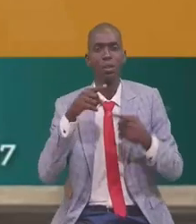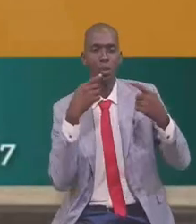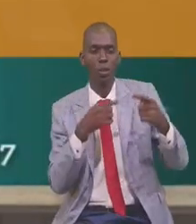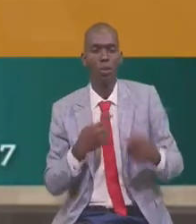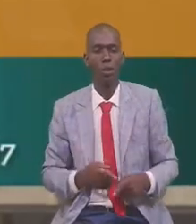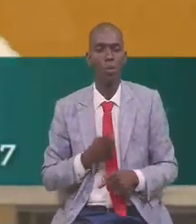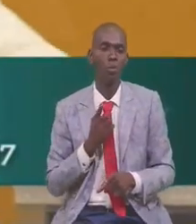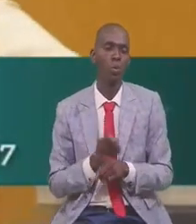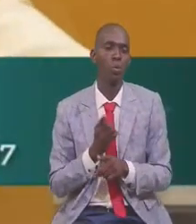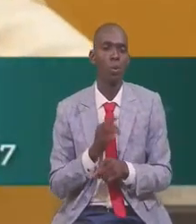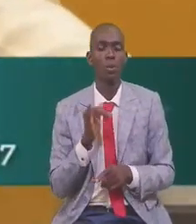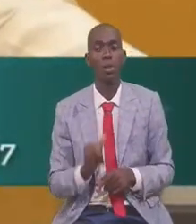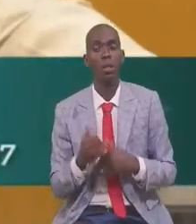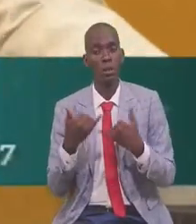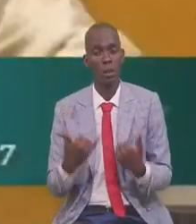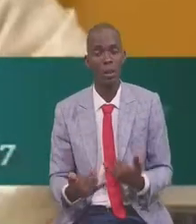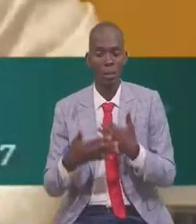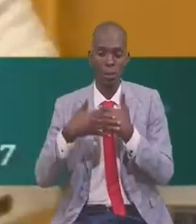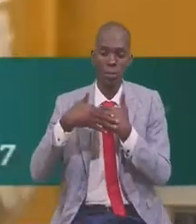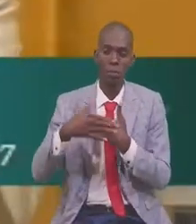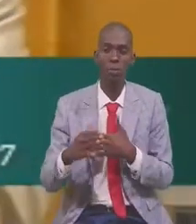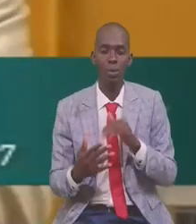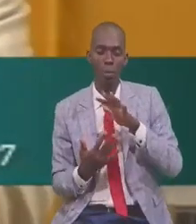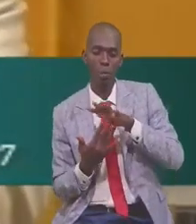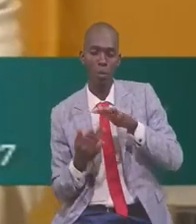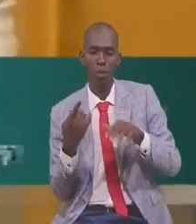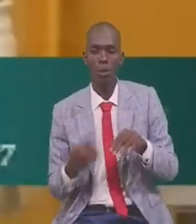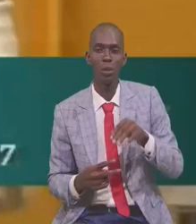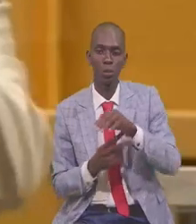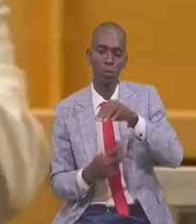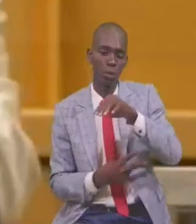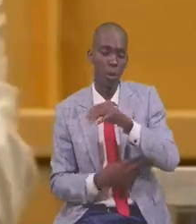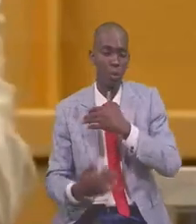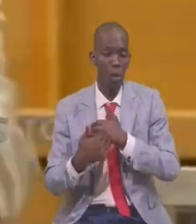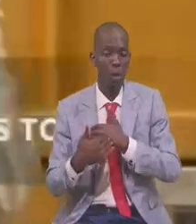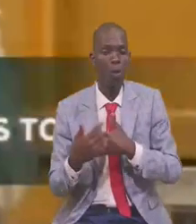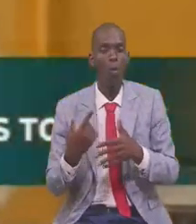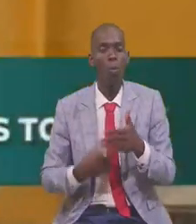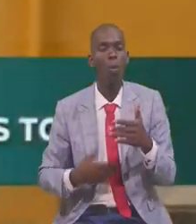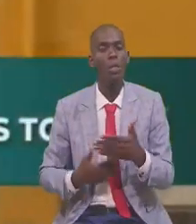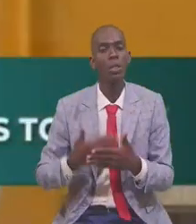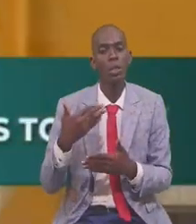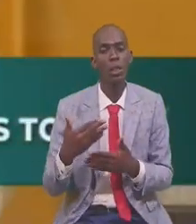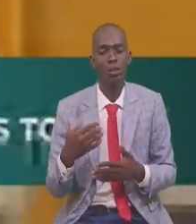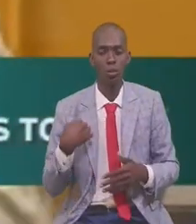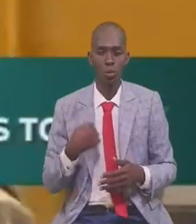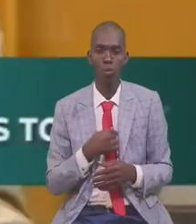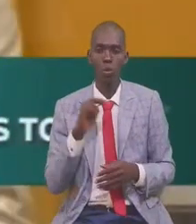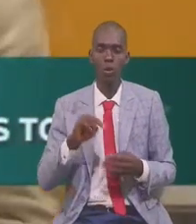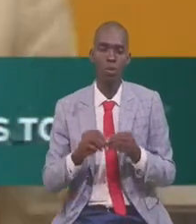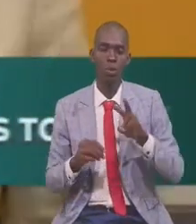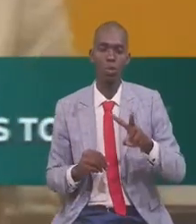avoir brûlé les ponts derrière, nous devons bâtir les ponts qui nous lient ou qui